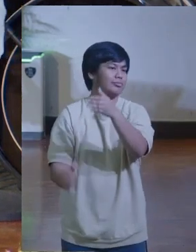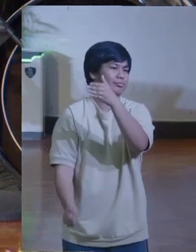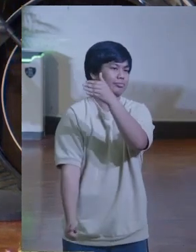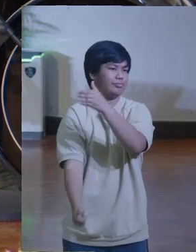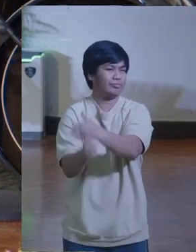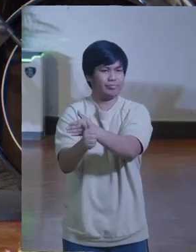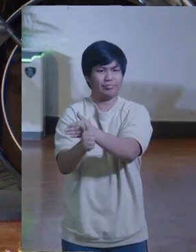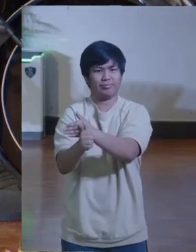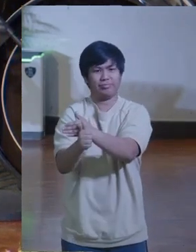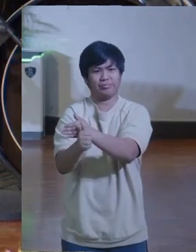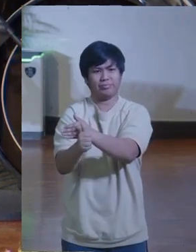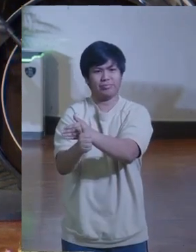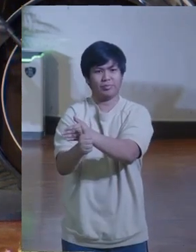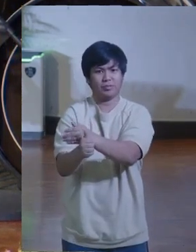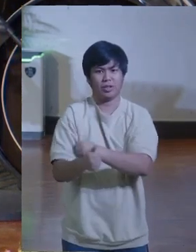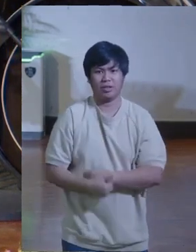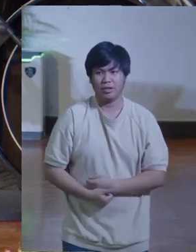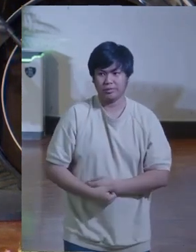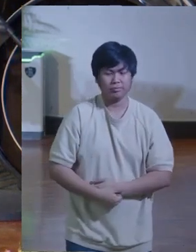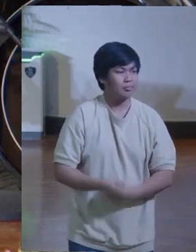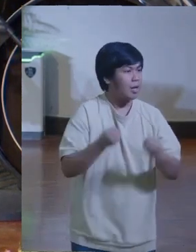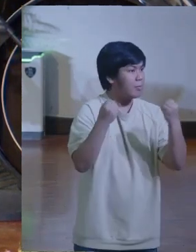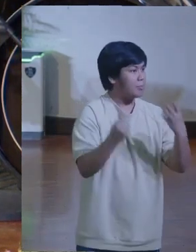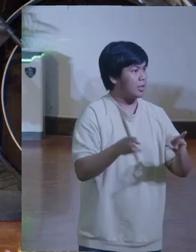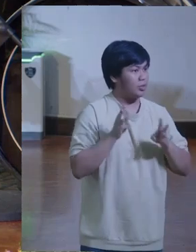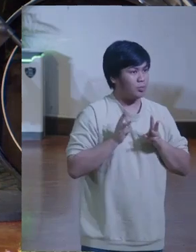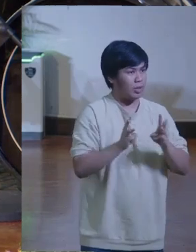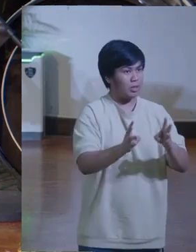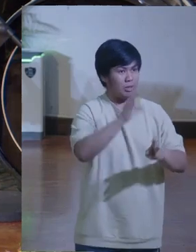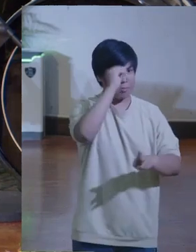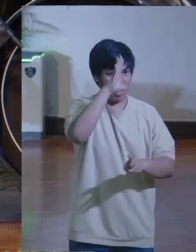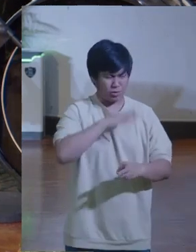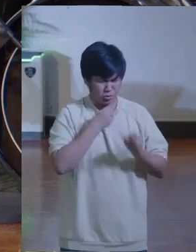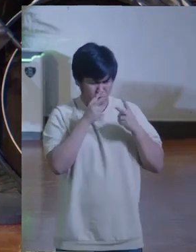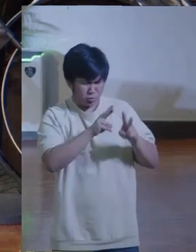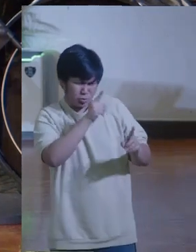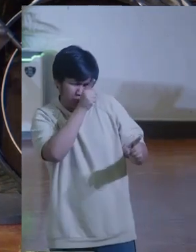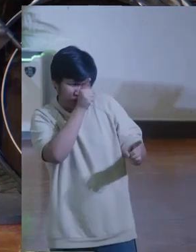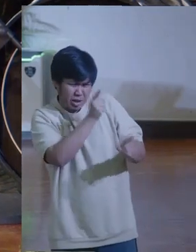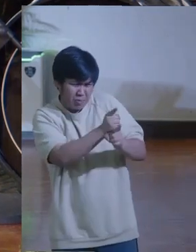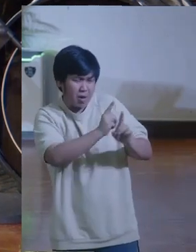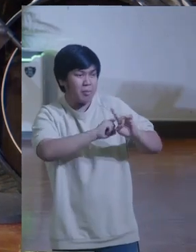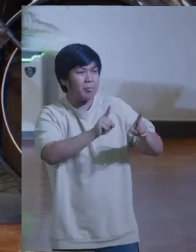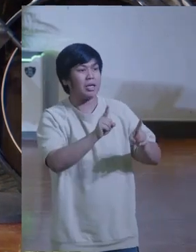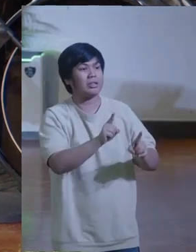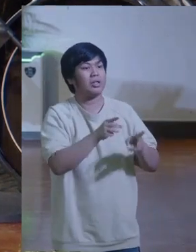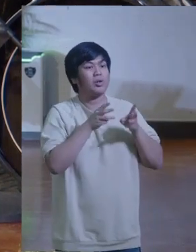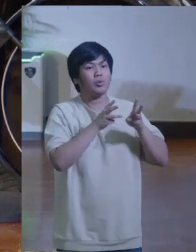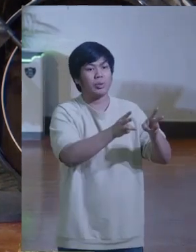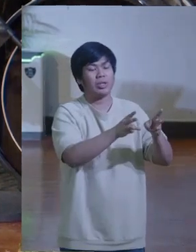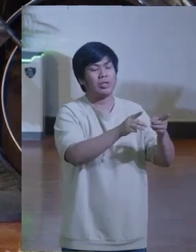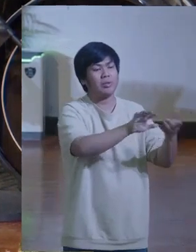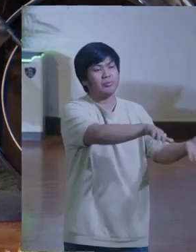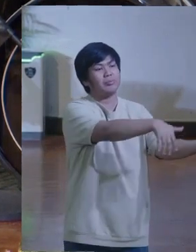there is a way that seems right unto man, but it is the way unto